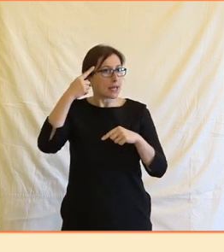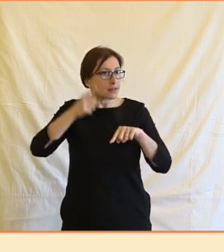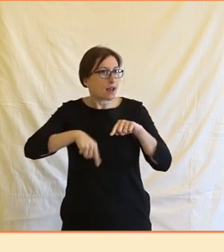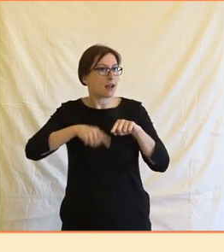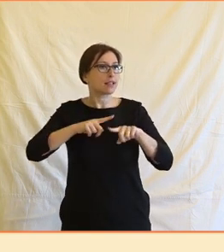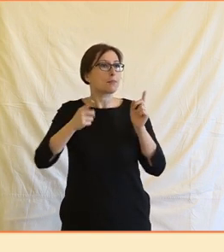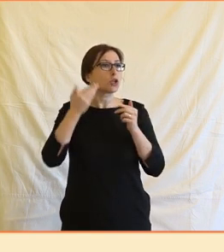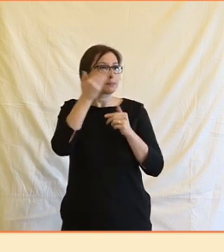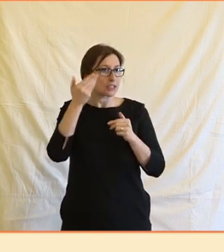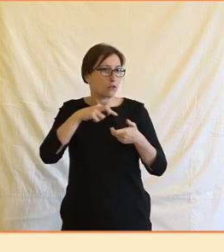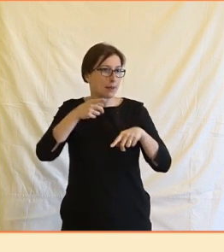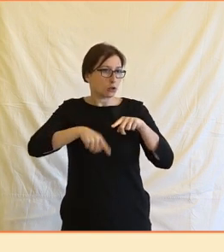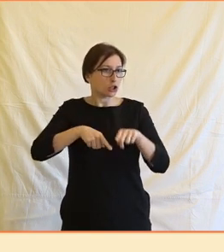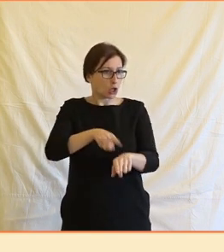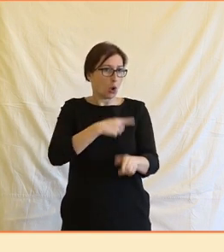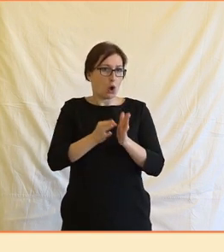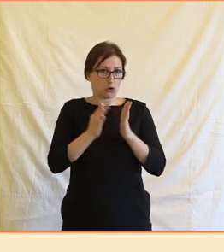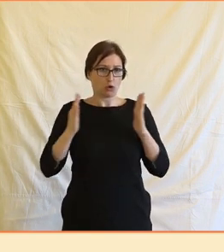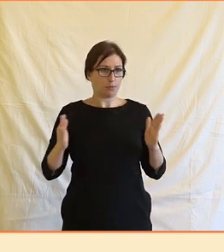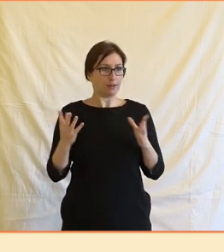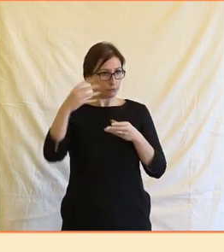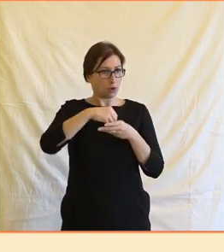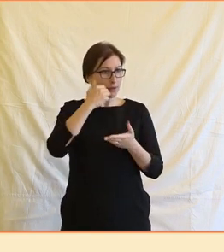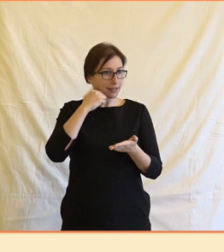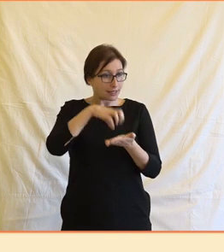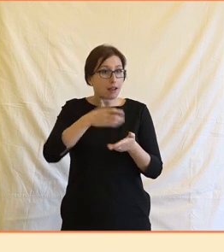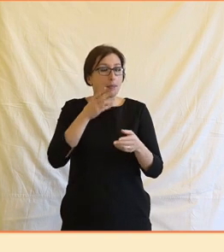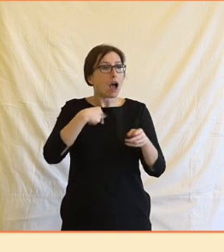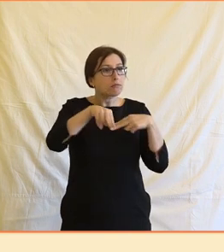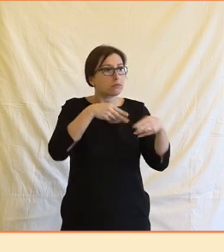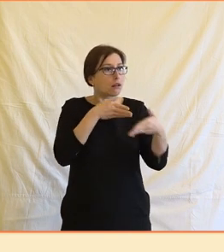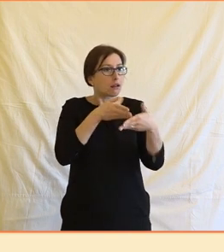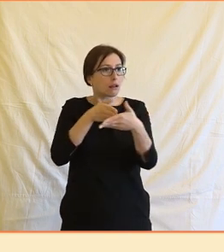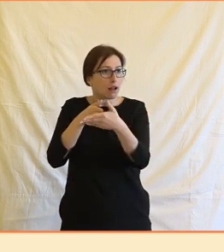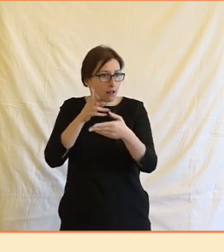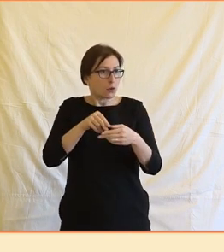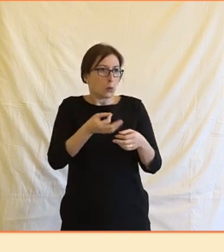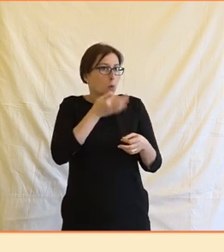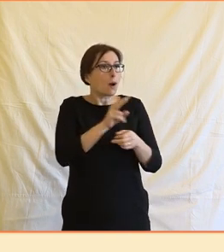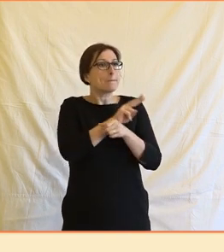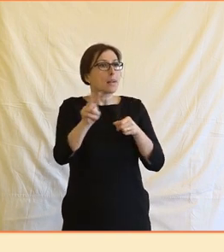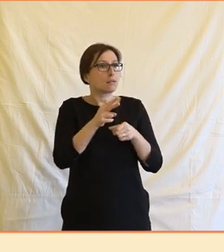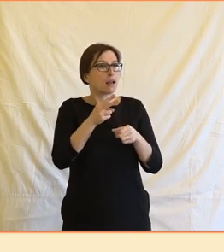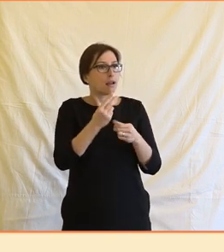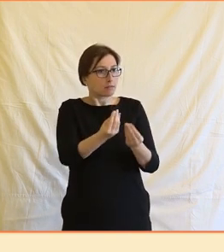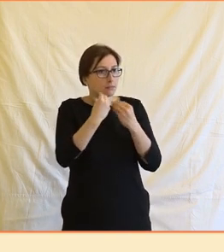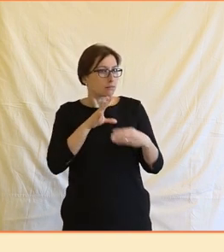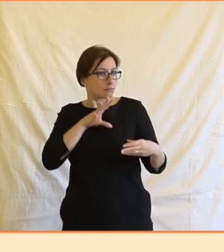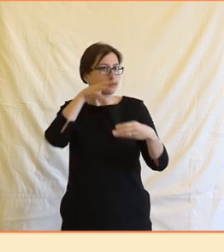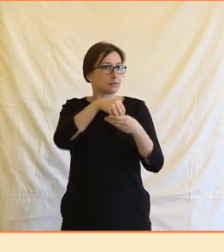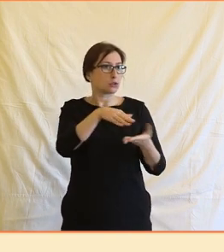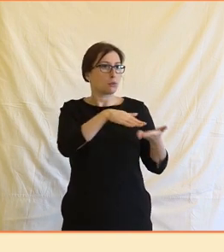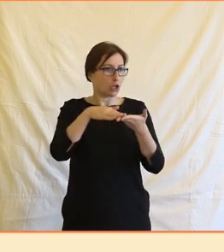mentální nebo smyslové postižení, které v interakci s různými překážkami může bránit jejich plnému a účinnému zapojení